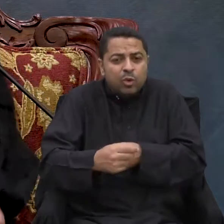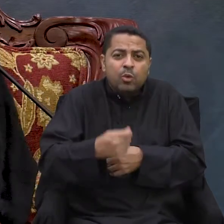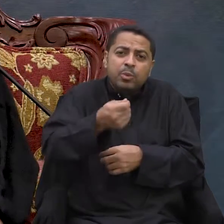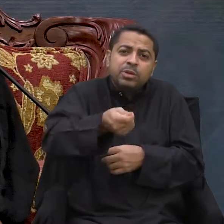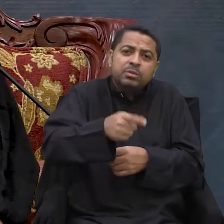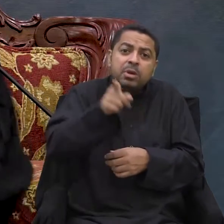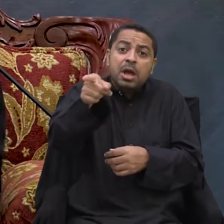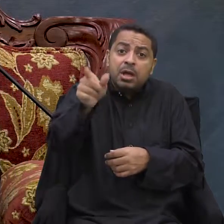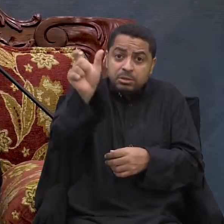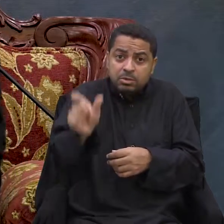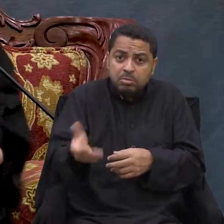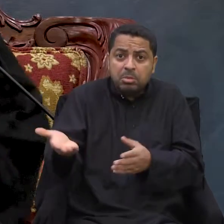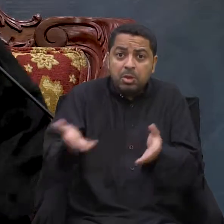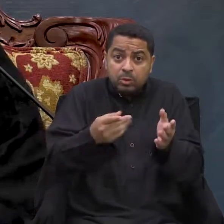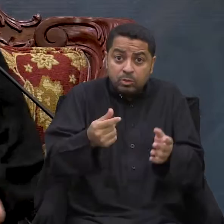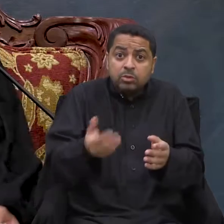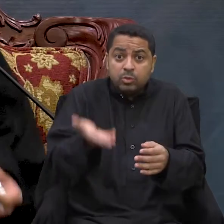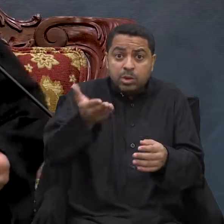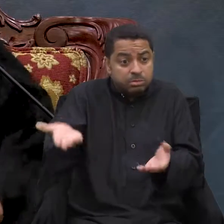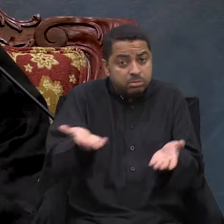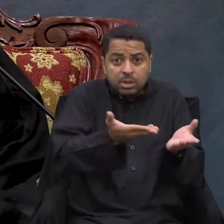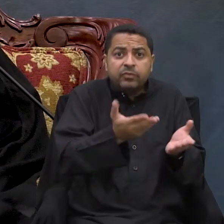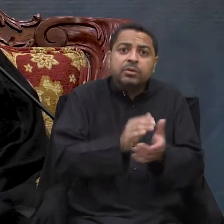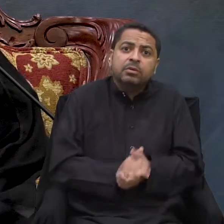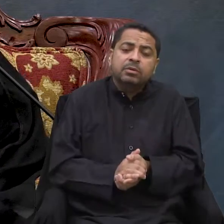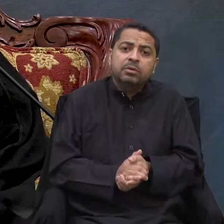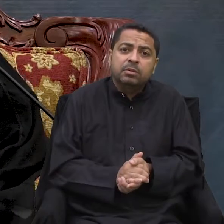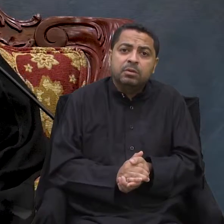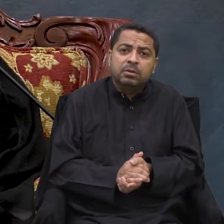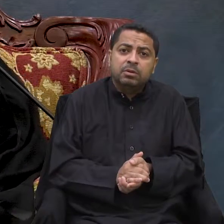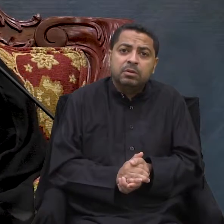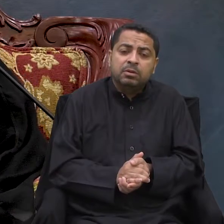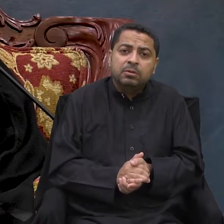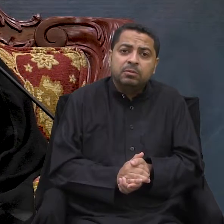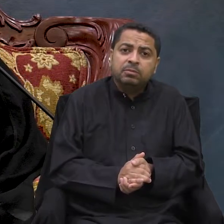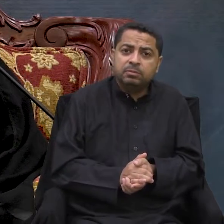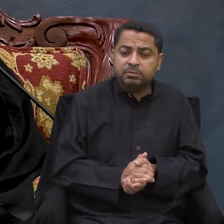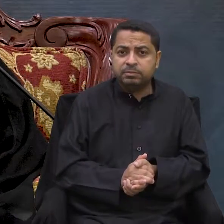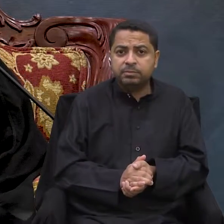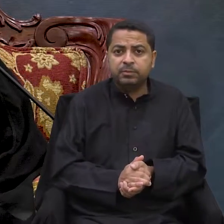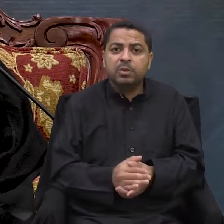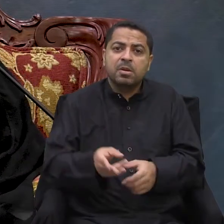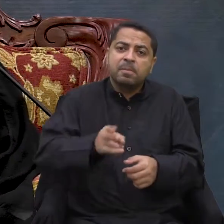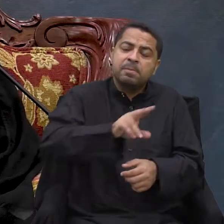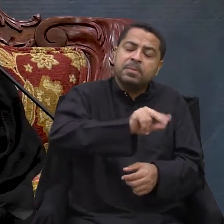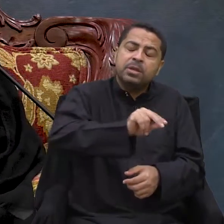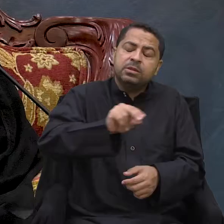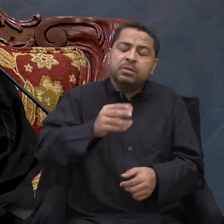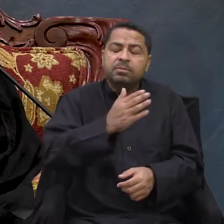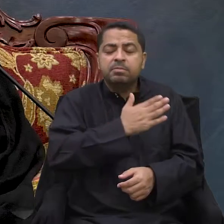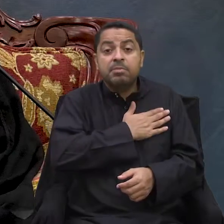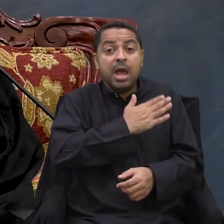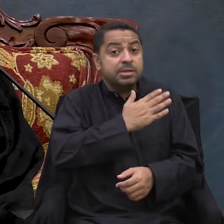أنت تقدر شيء أكثر، تفضل إلى الميدان لا تنتقد غيرك. مجالس الحسين